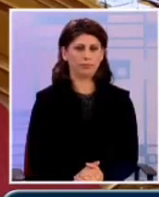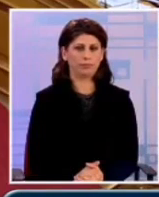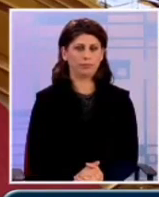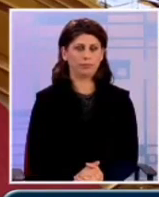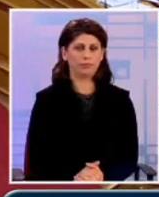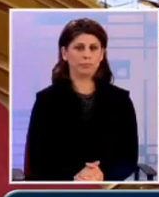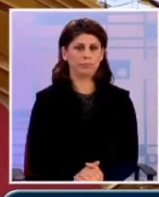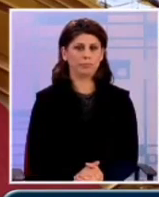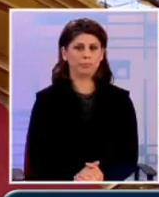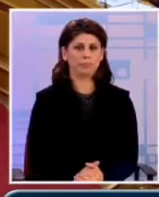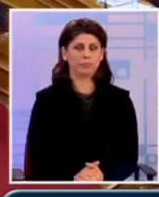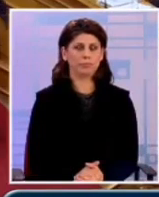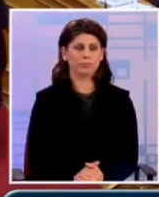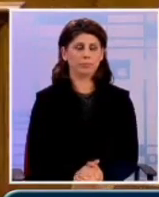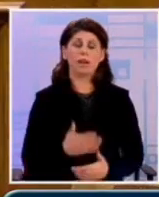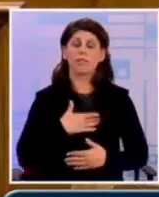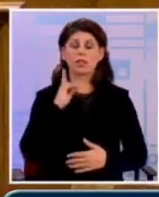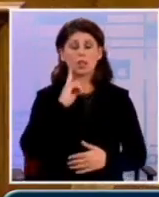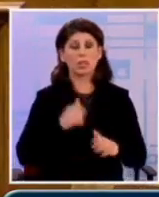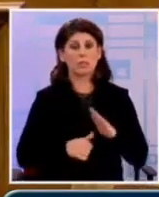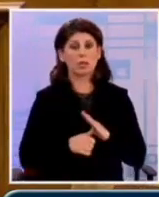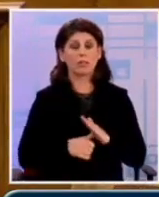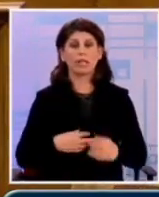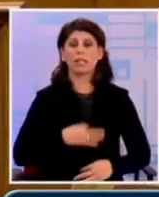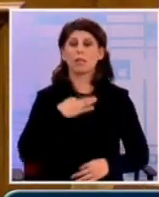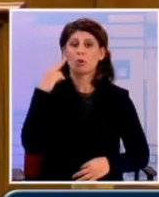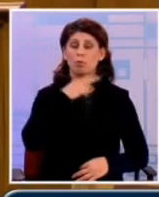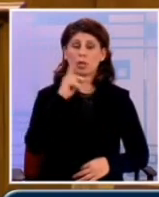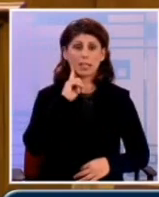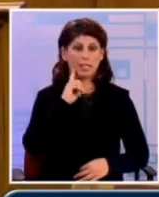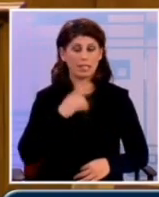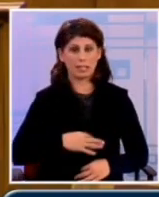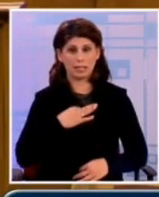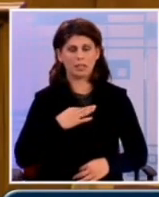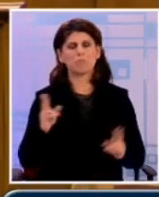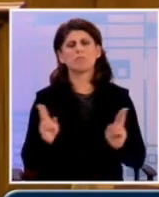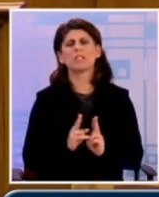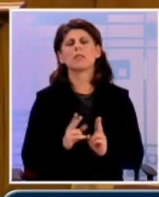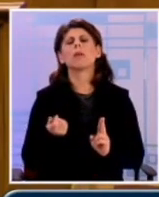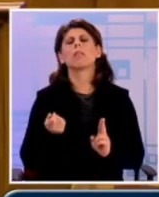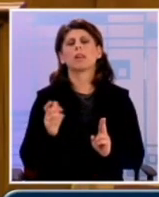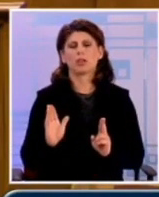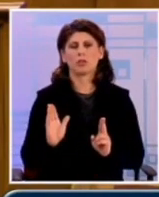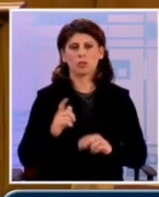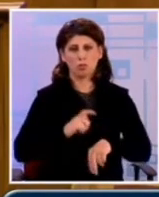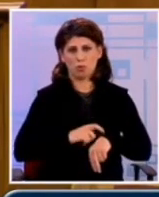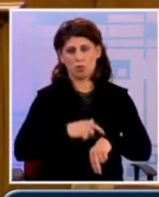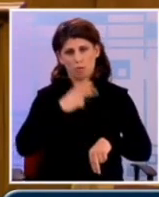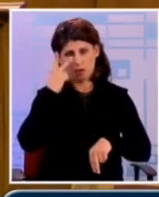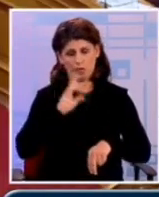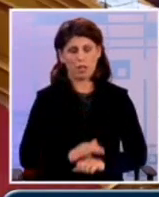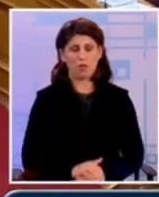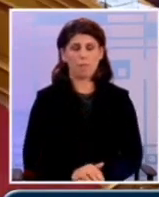Ευχαριστώ, κυρία Πρόεδρε. Κύριε Πρωθυπουργέ, κυρίες και κύριοι συνάδελφοι, θα είμαι εξαιρετικά σύντομος και δεν θα κάνω χρήση του χρόνου που